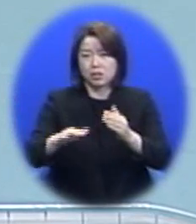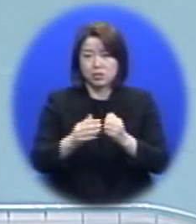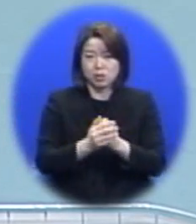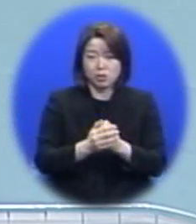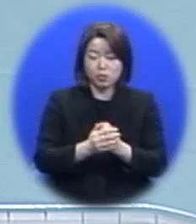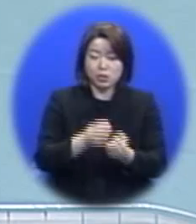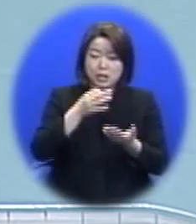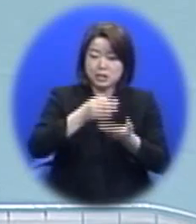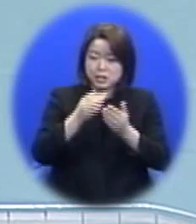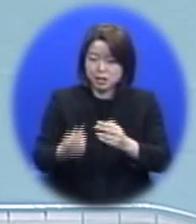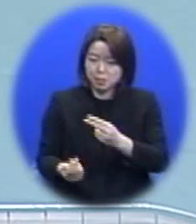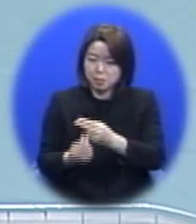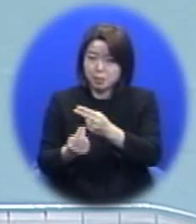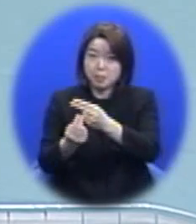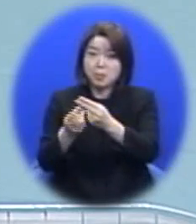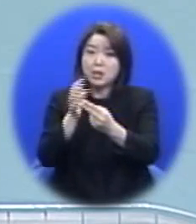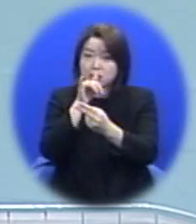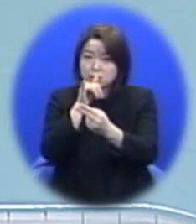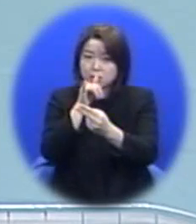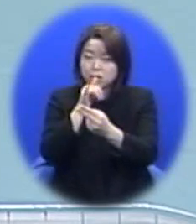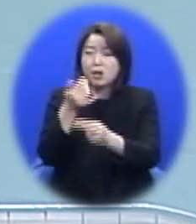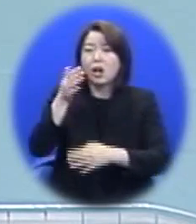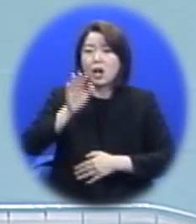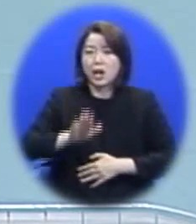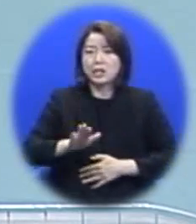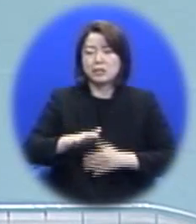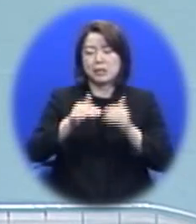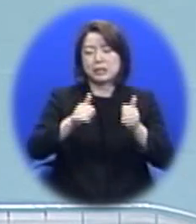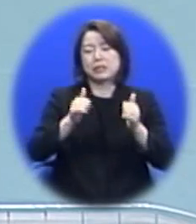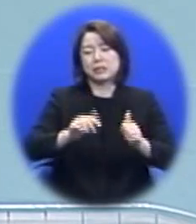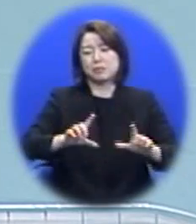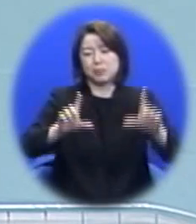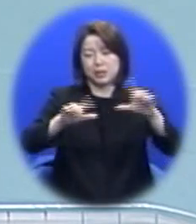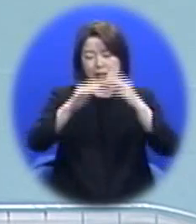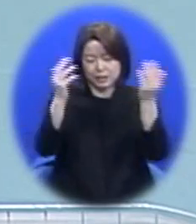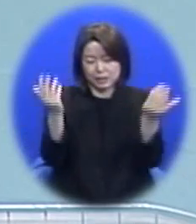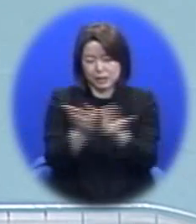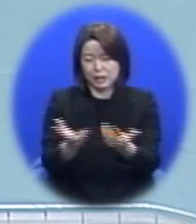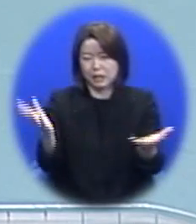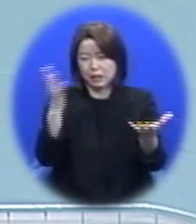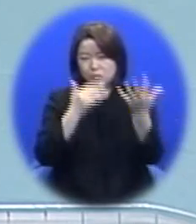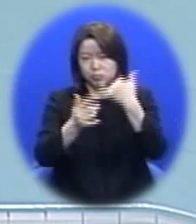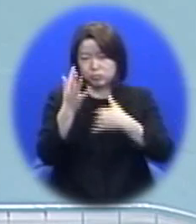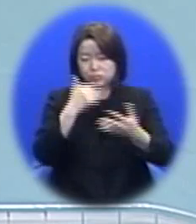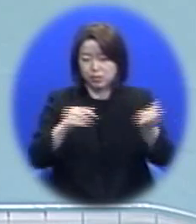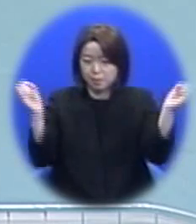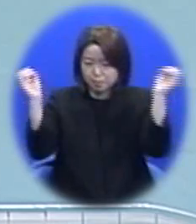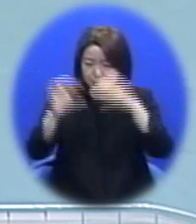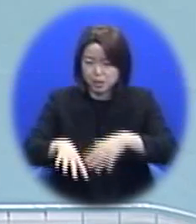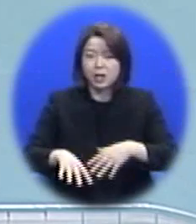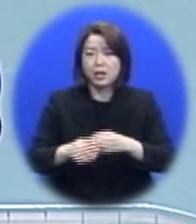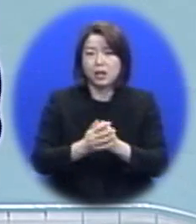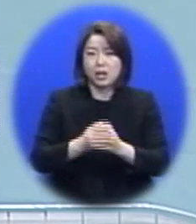것 같은데 심판날 다 불타버리고 말았습니다. 아내도 잃어버리고.